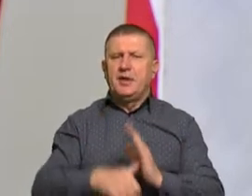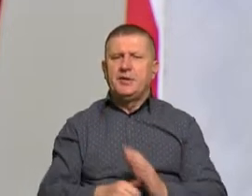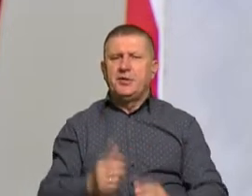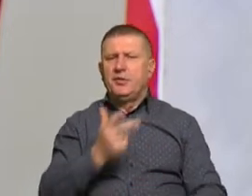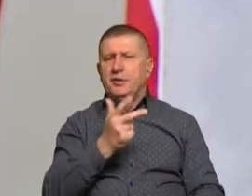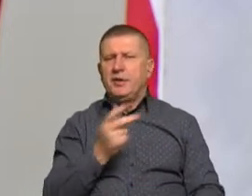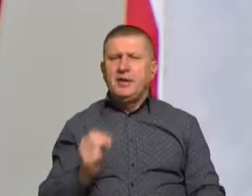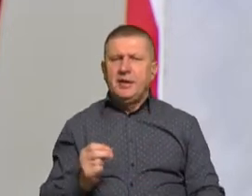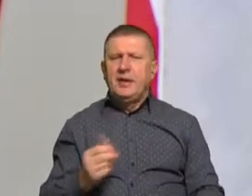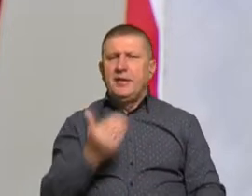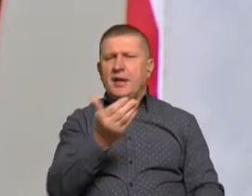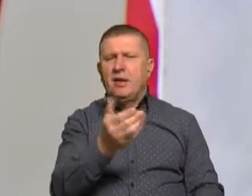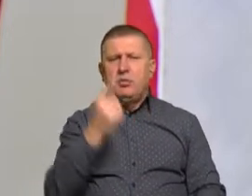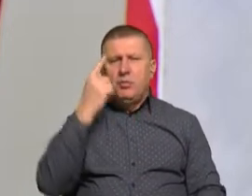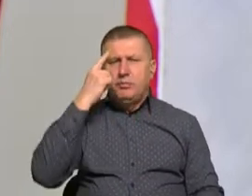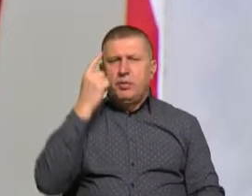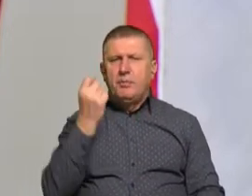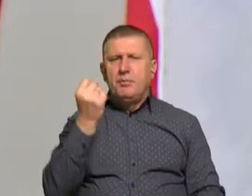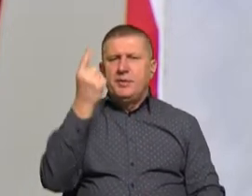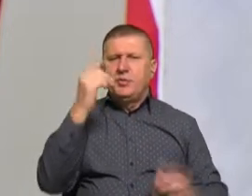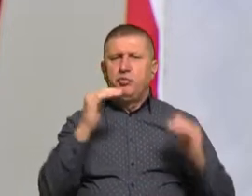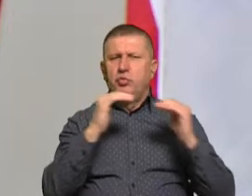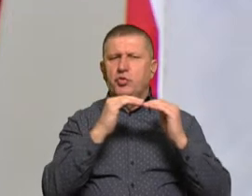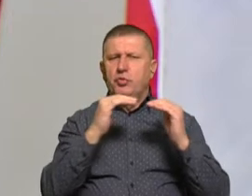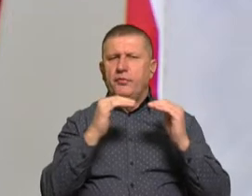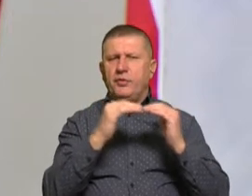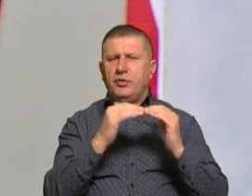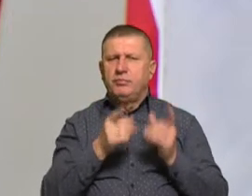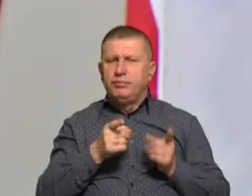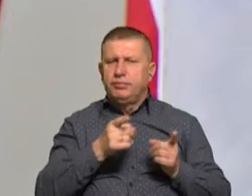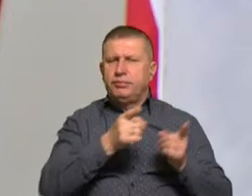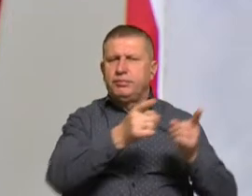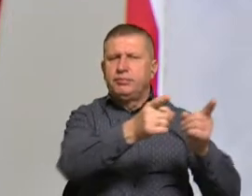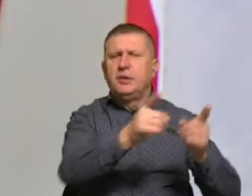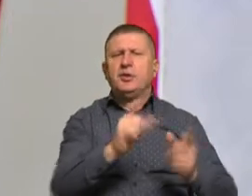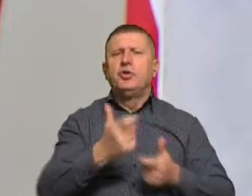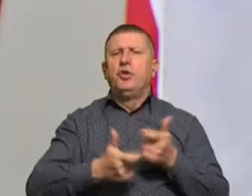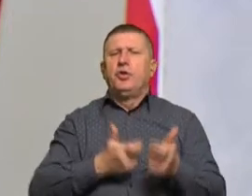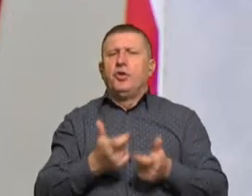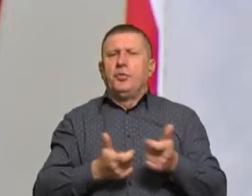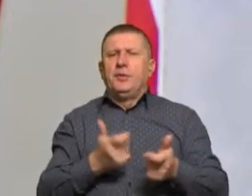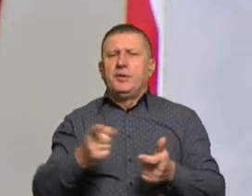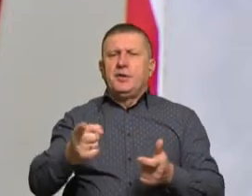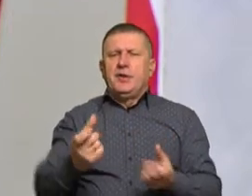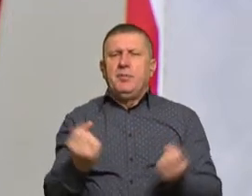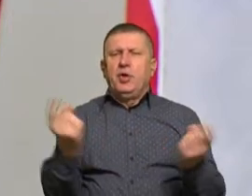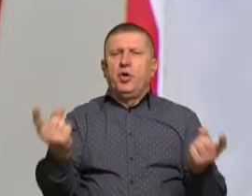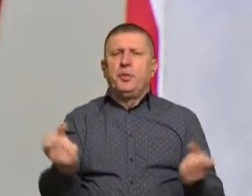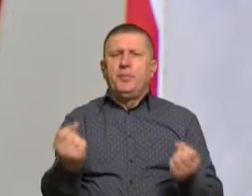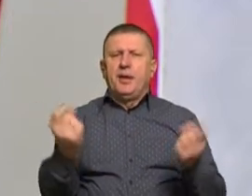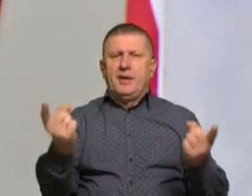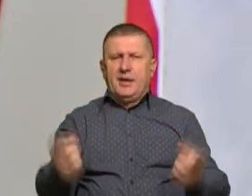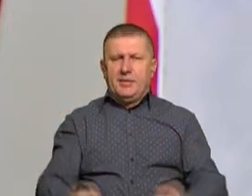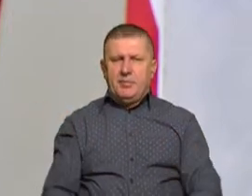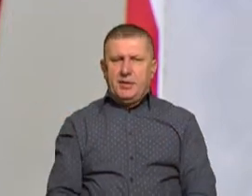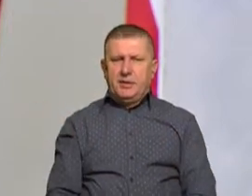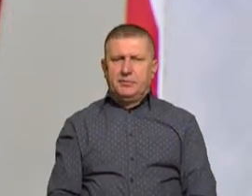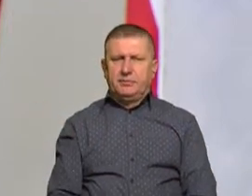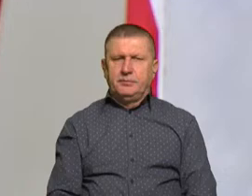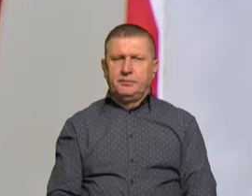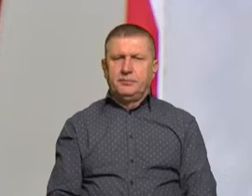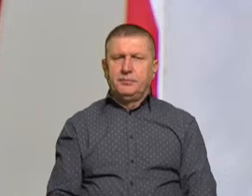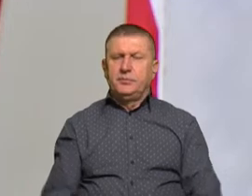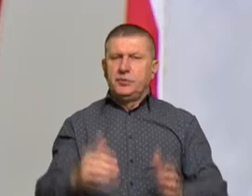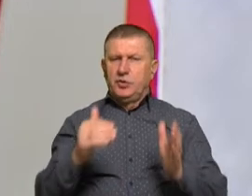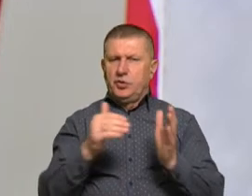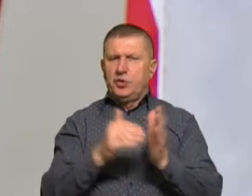zaprezentowało żadnego pomysłu, co robić z tymi odpadami, w jaki sposób zagospodarowywać odpady. Tutaj